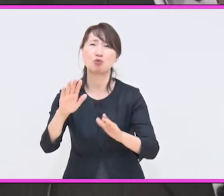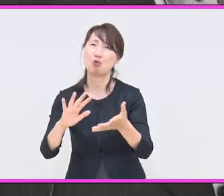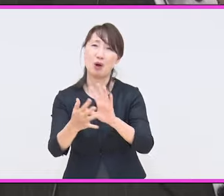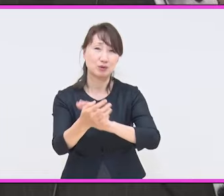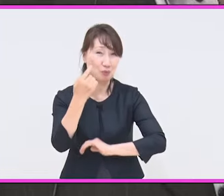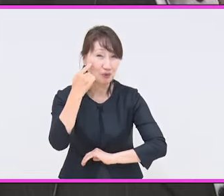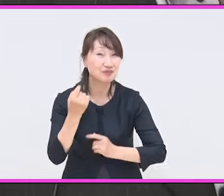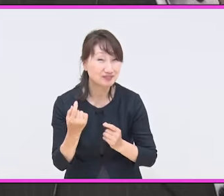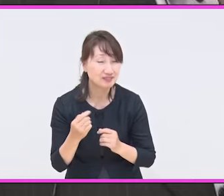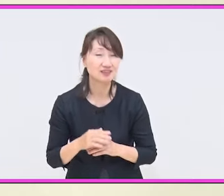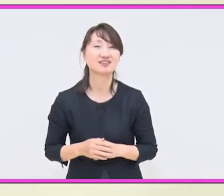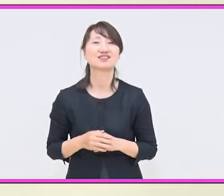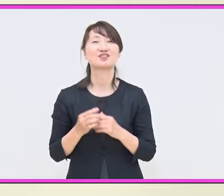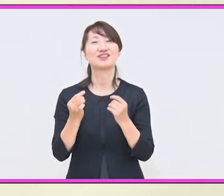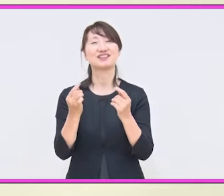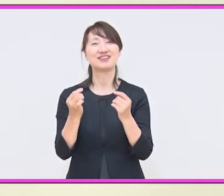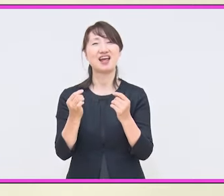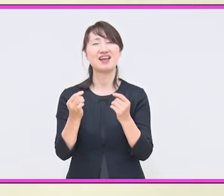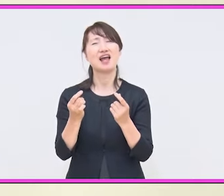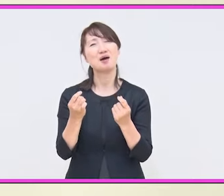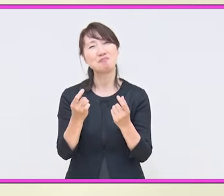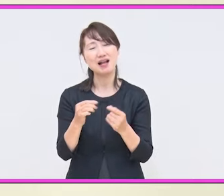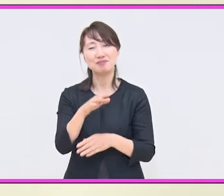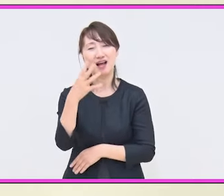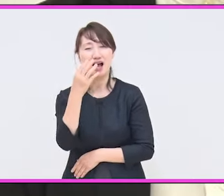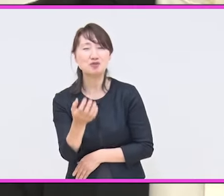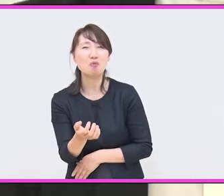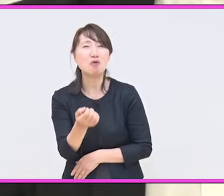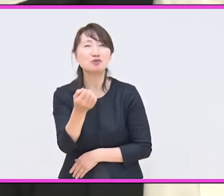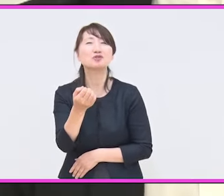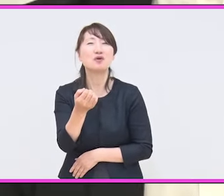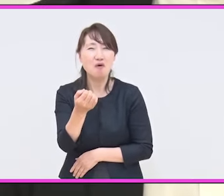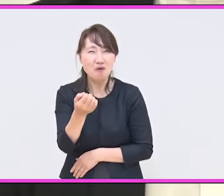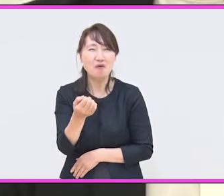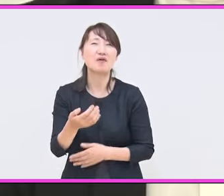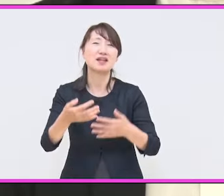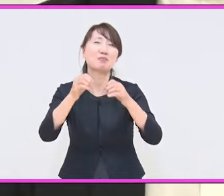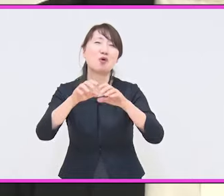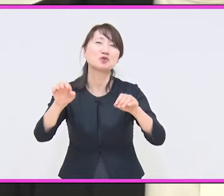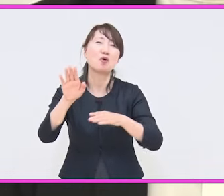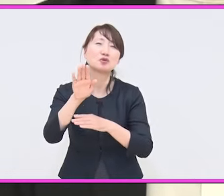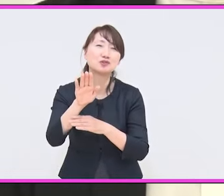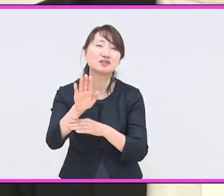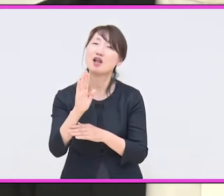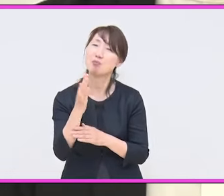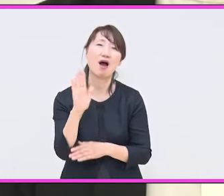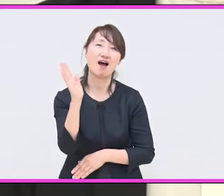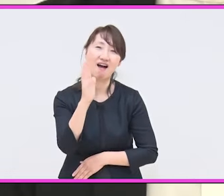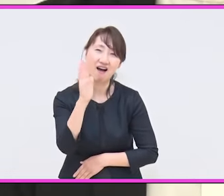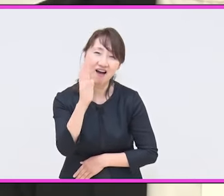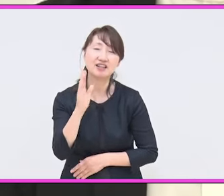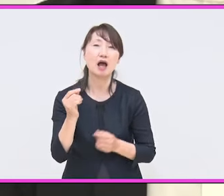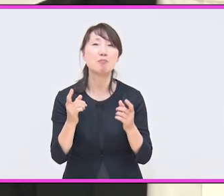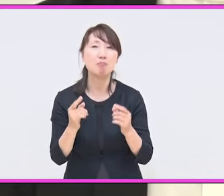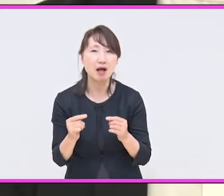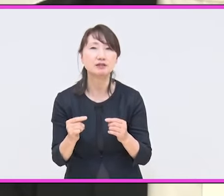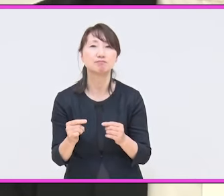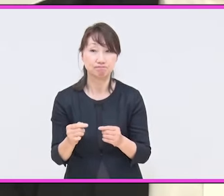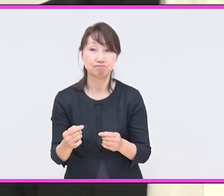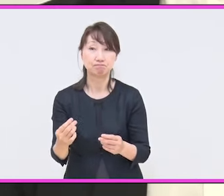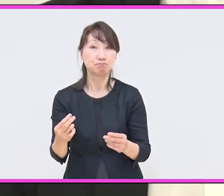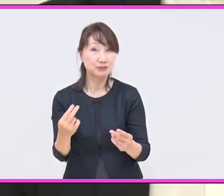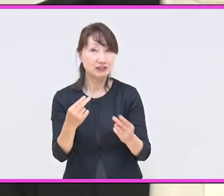ょうね、うん、こうどうしてもやっぱりメディアって関心の高いものから報道していくっていうところがあると思うんですけど、うん、ある程度はやっぱりこうメディアから仕掛けていかない